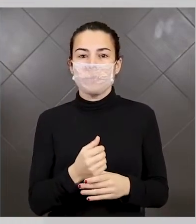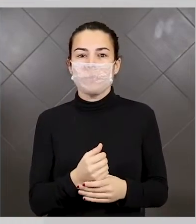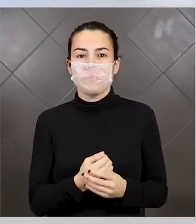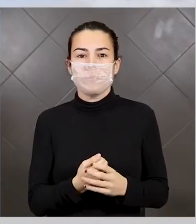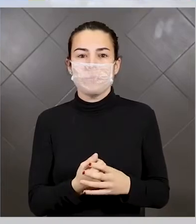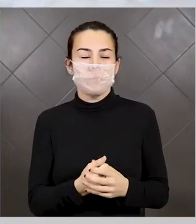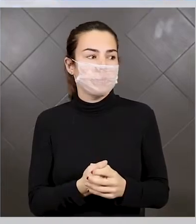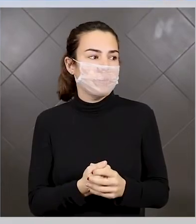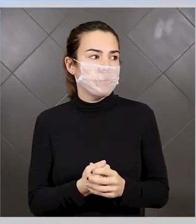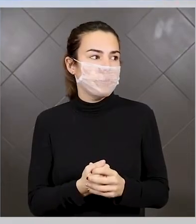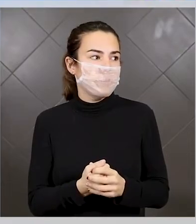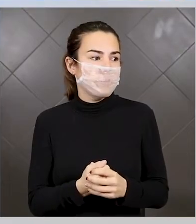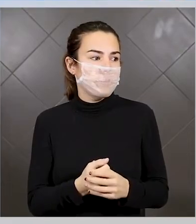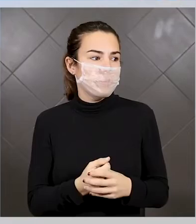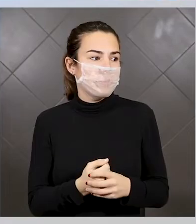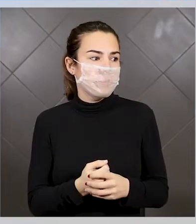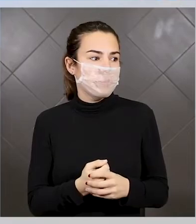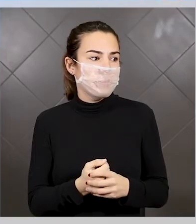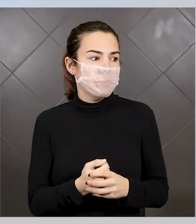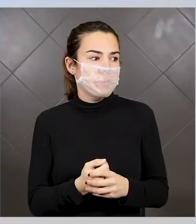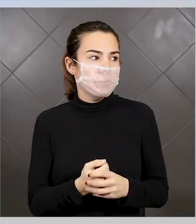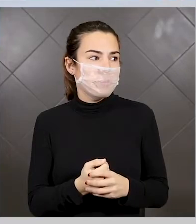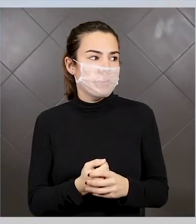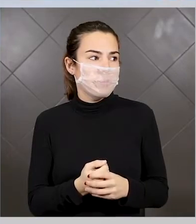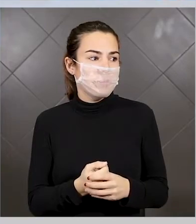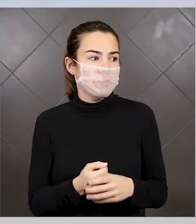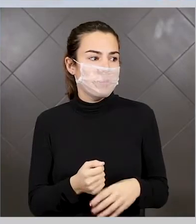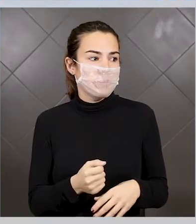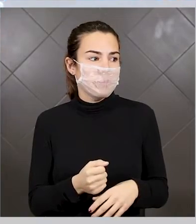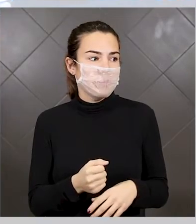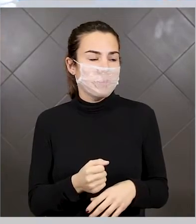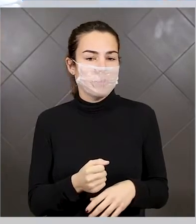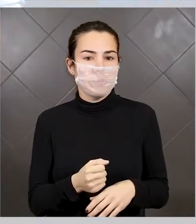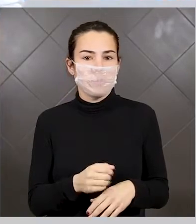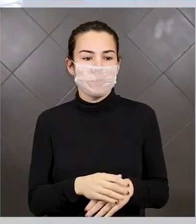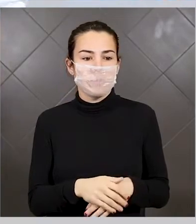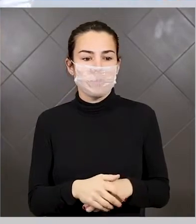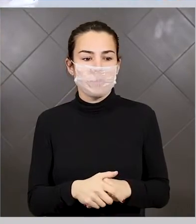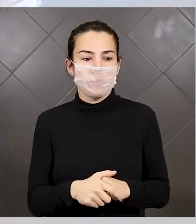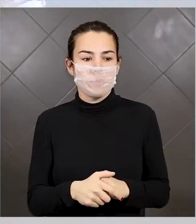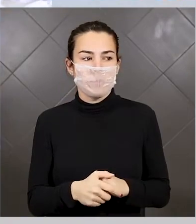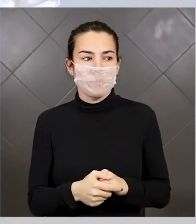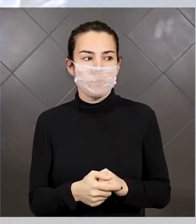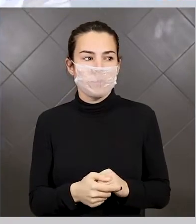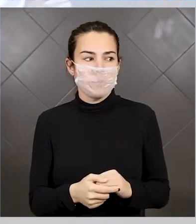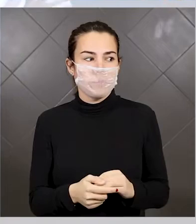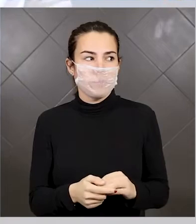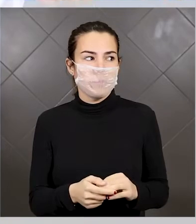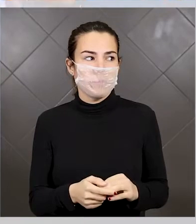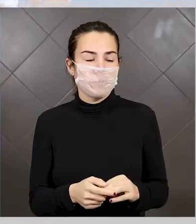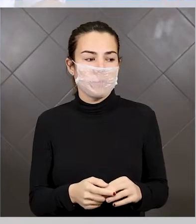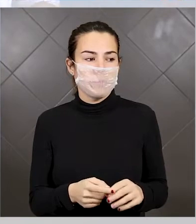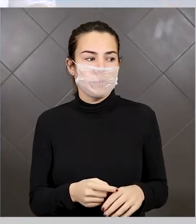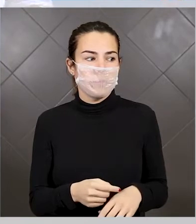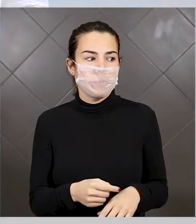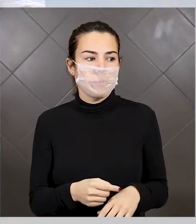Això és tradicional de Mallorca. Les famílies el que fan és a principi de Nadal infusionen aquesta llet. I